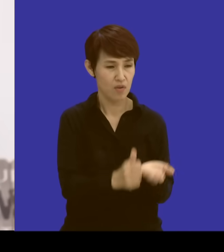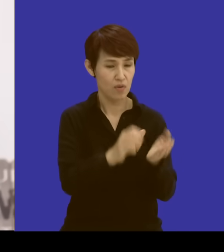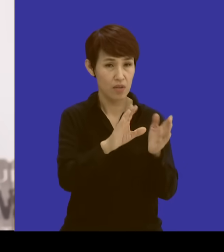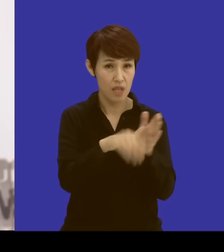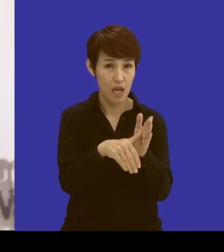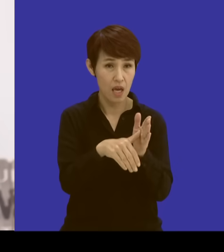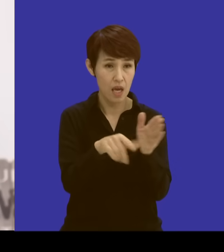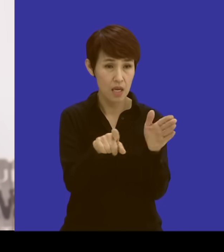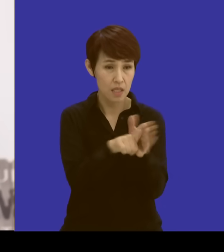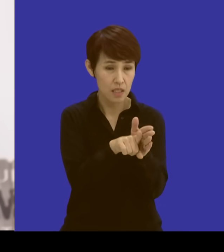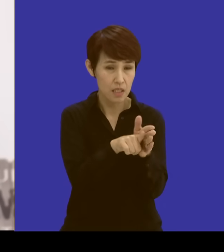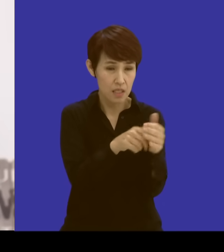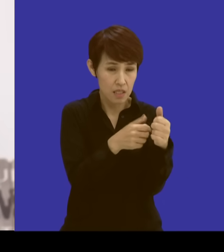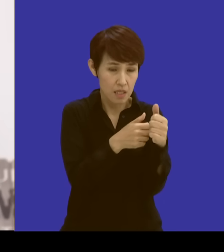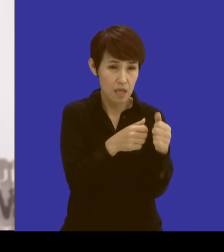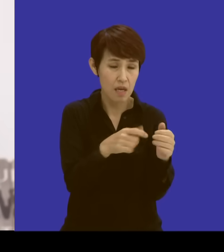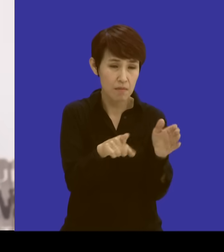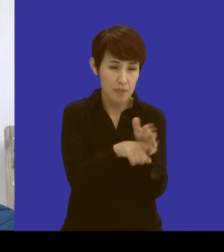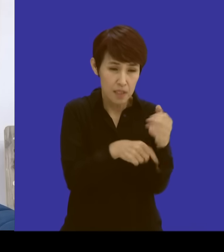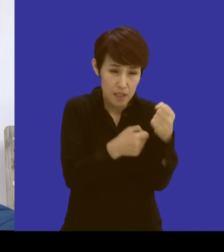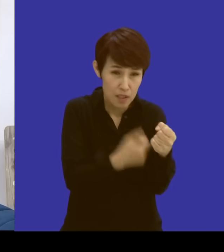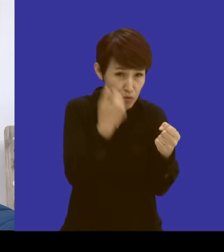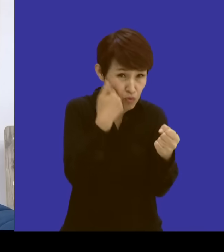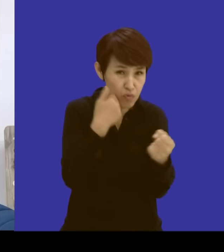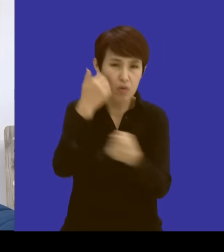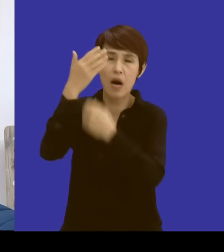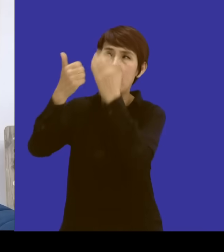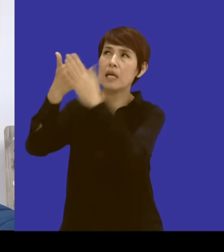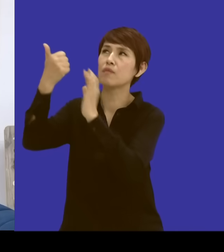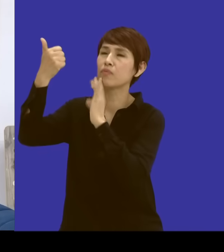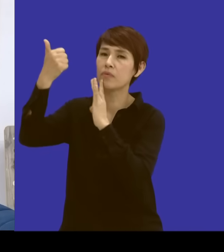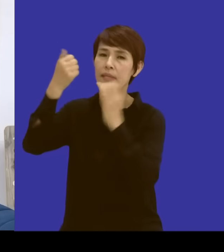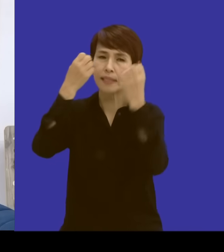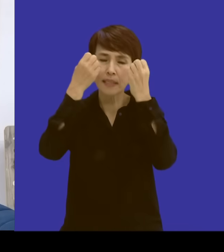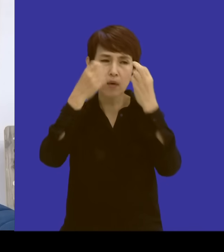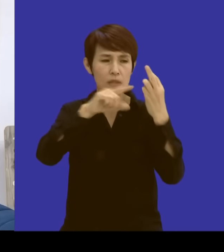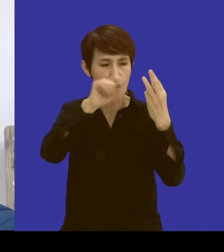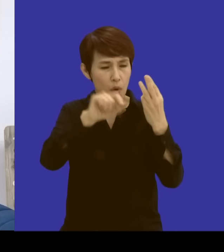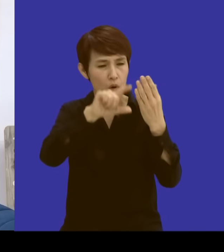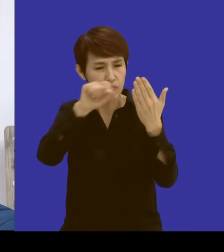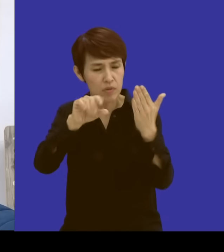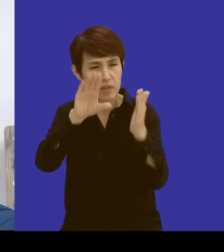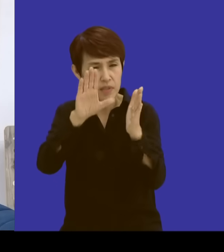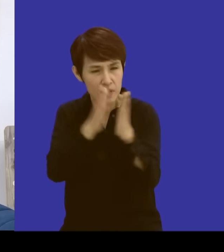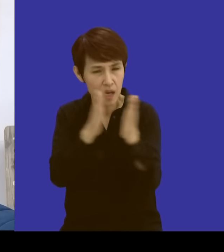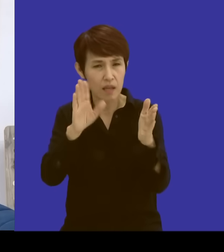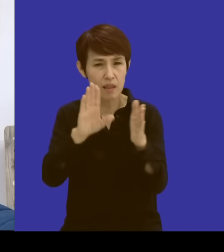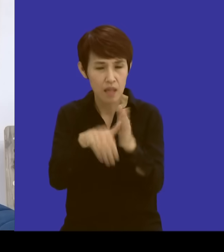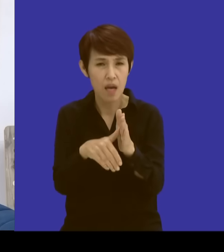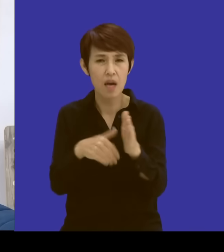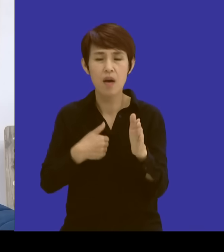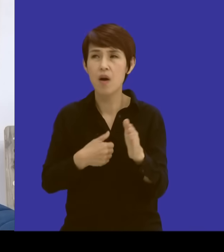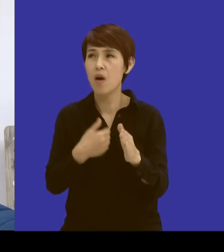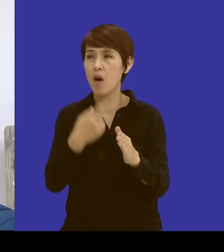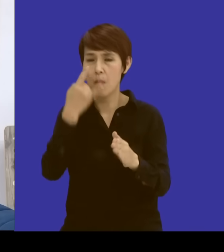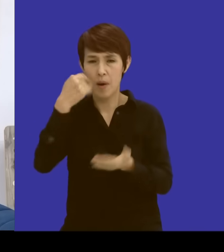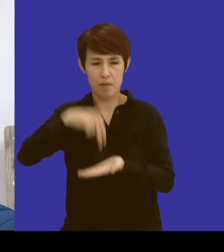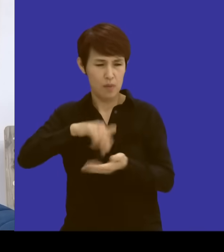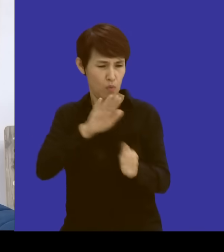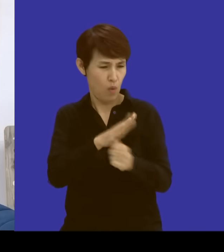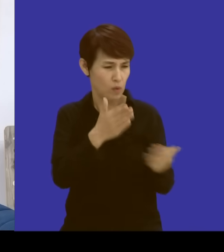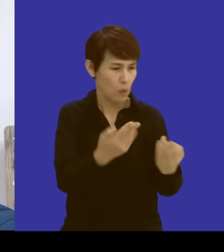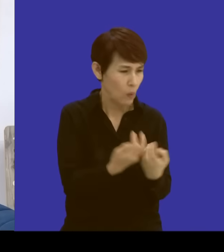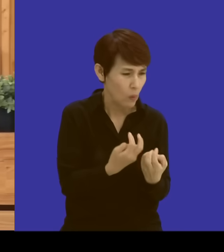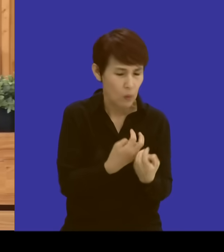하나님밖에 의지할 수 없었구나, 엄마가. 신학기가 되고 새학기가 돼서 뭔가를 해줘야 얘네가 공부도 잘하고 그럴